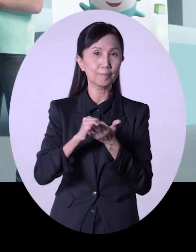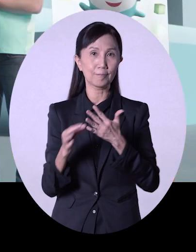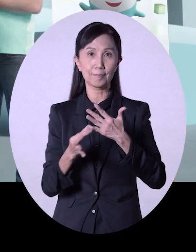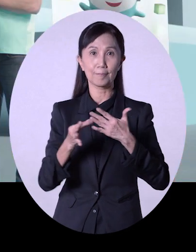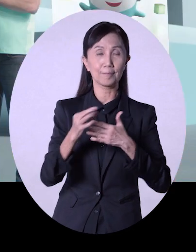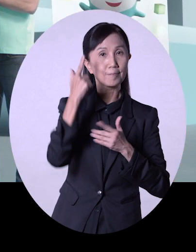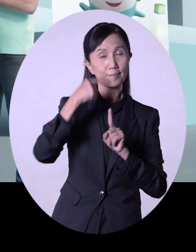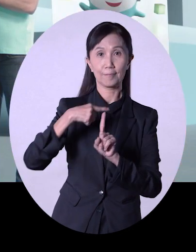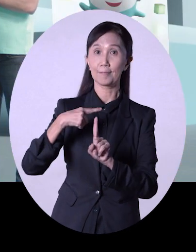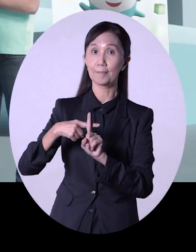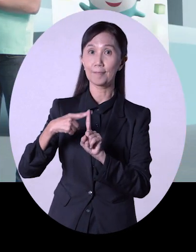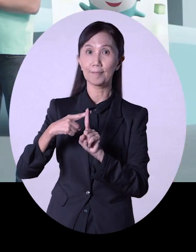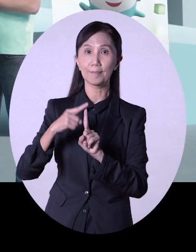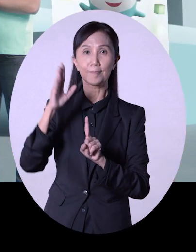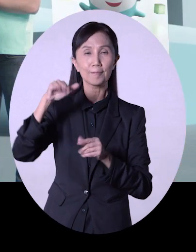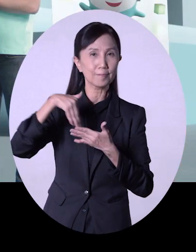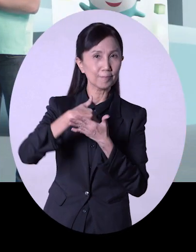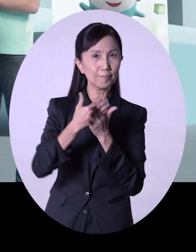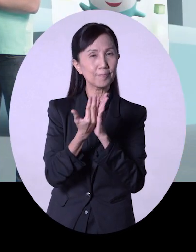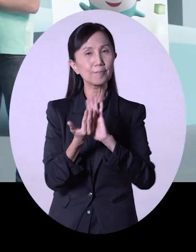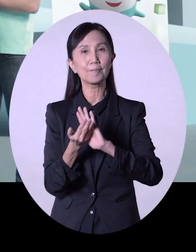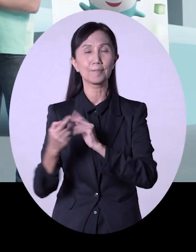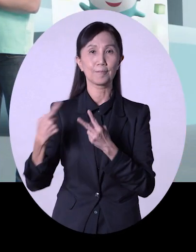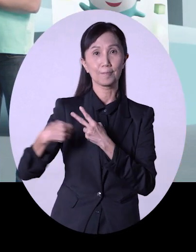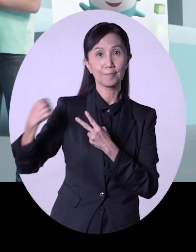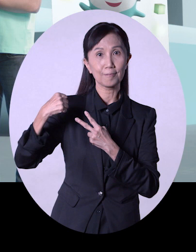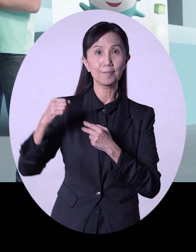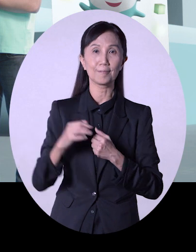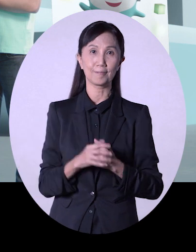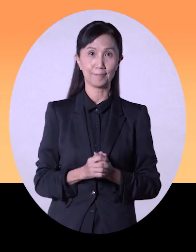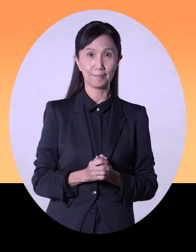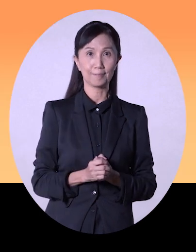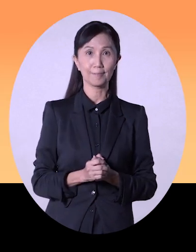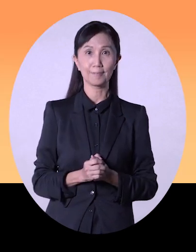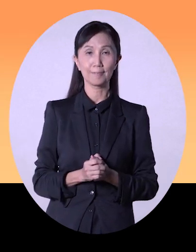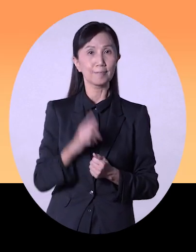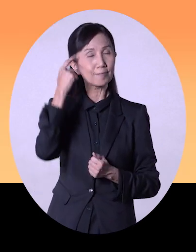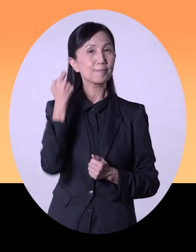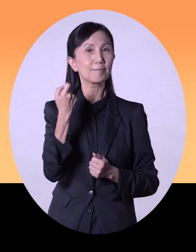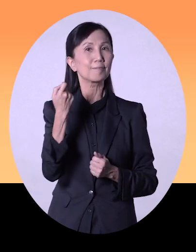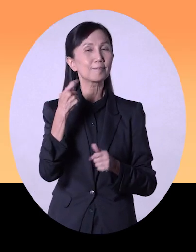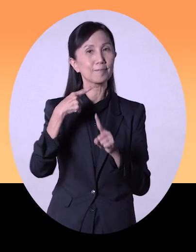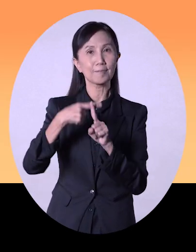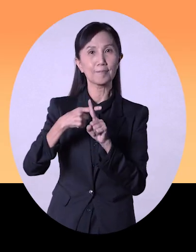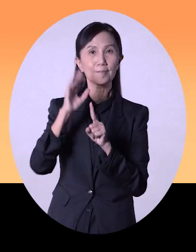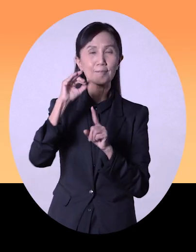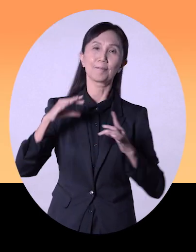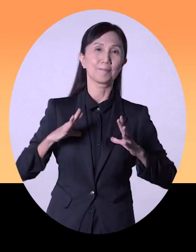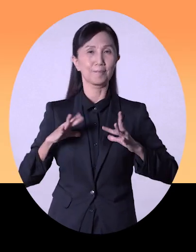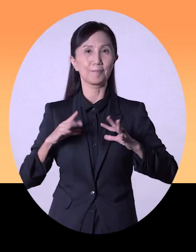定地点升级到字方便家，仲可以用到更多功能。 用字方便家就可